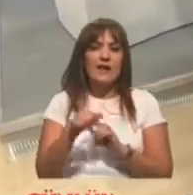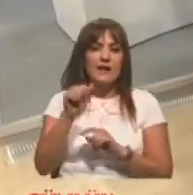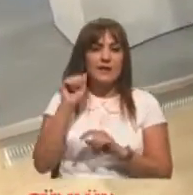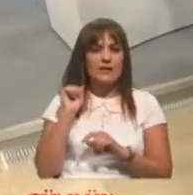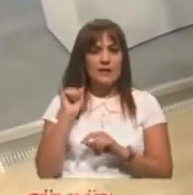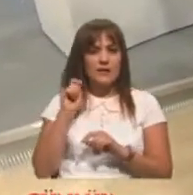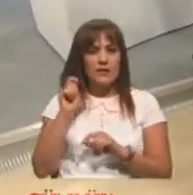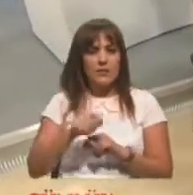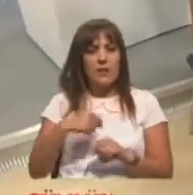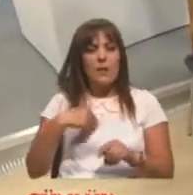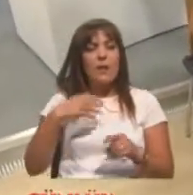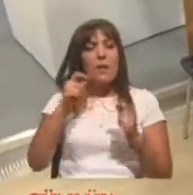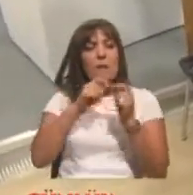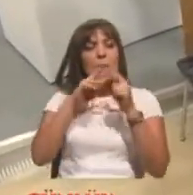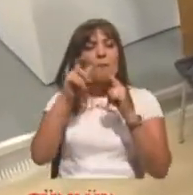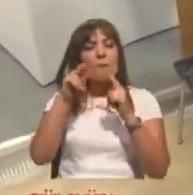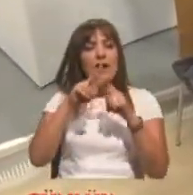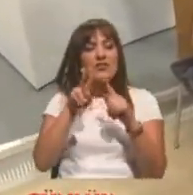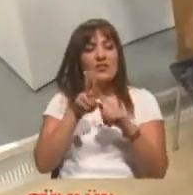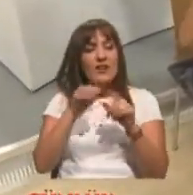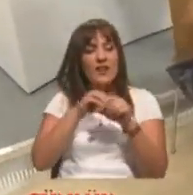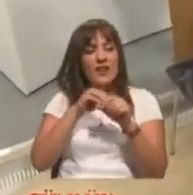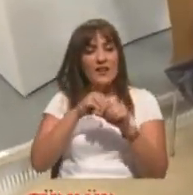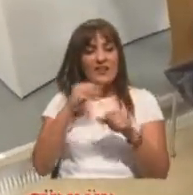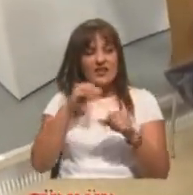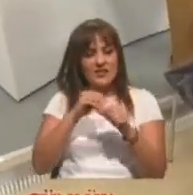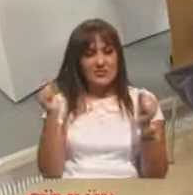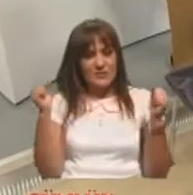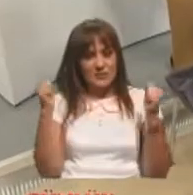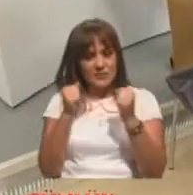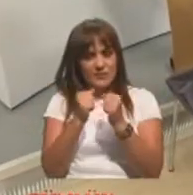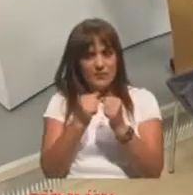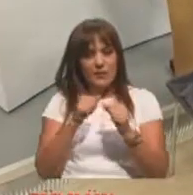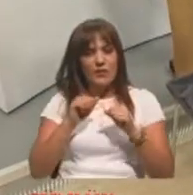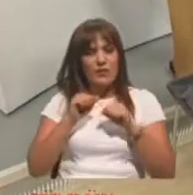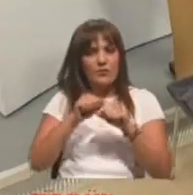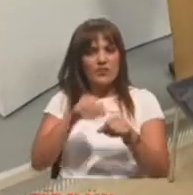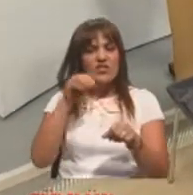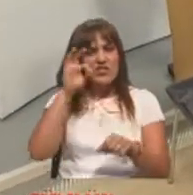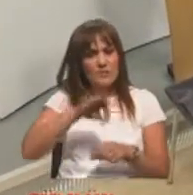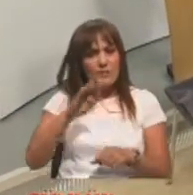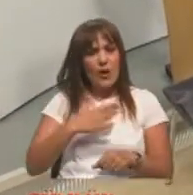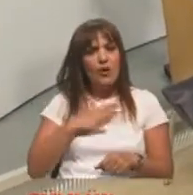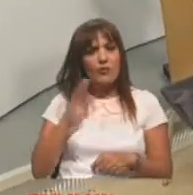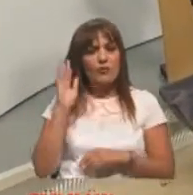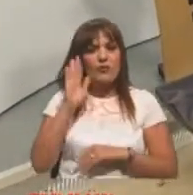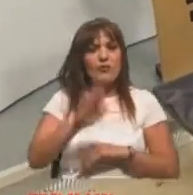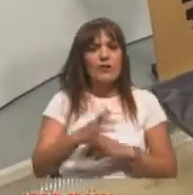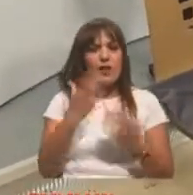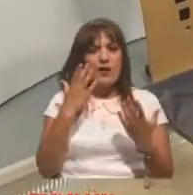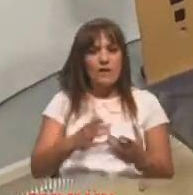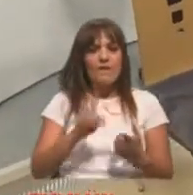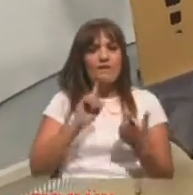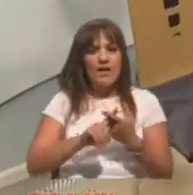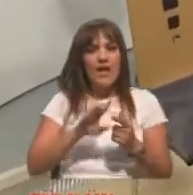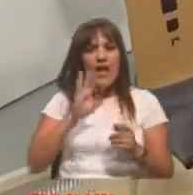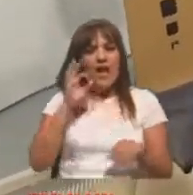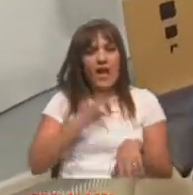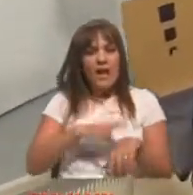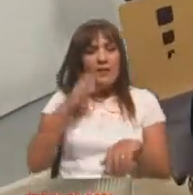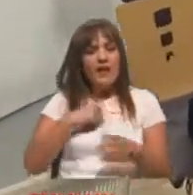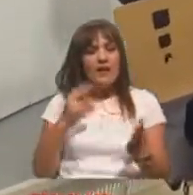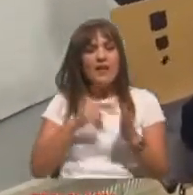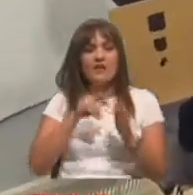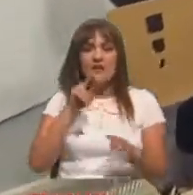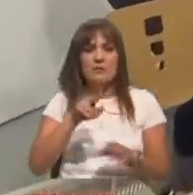gittim. Bacak kasları aktif içe doğru ittim, uzattım. Şimdi öne getirdim ağırlığı ve her an kalkacak